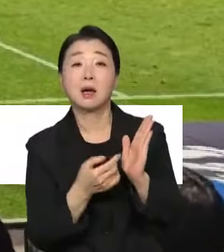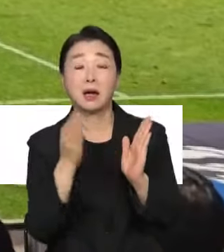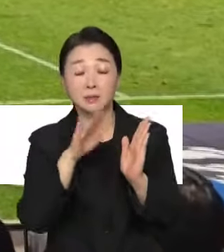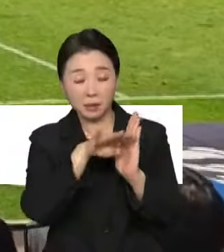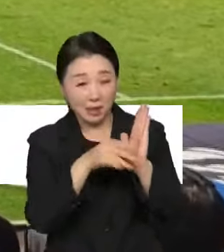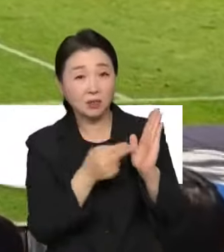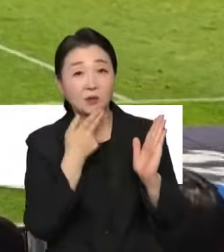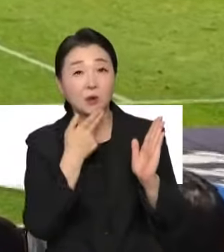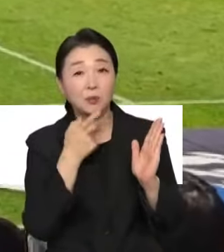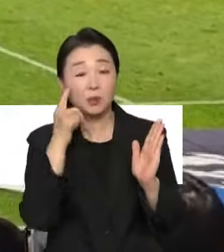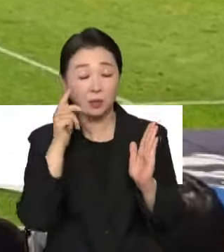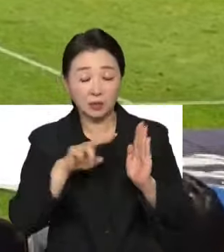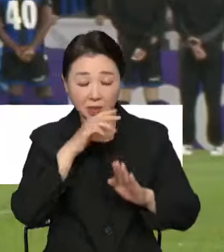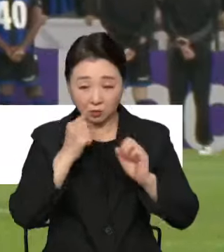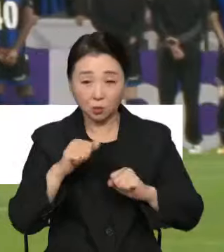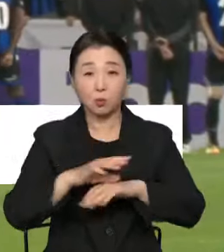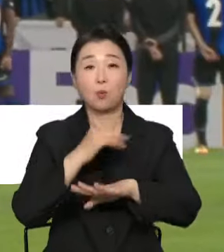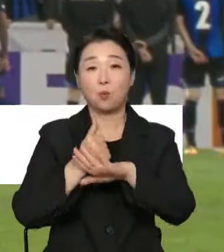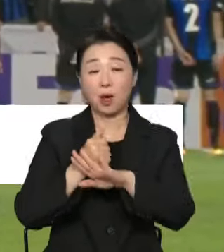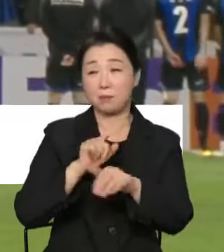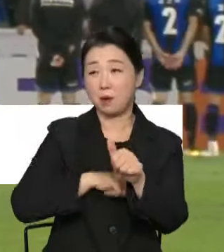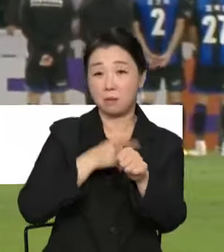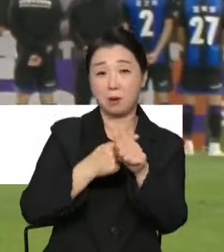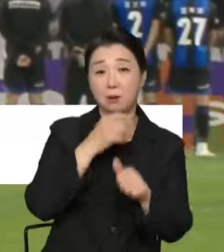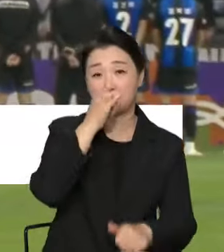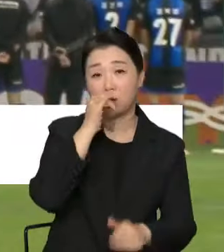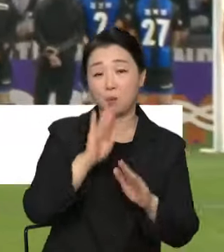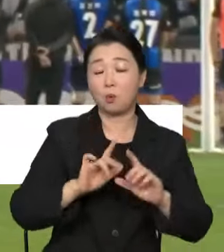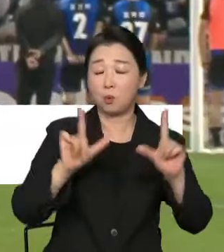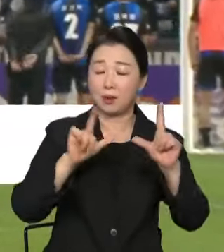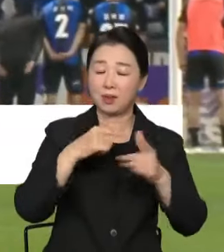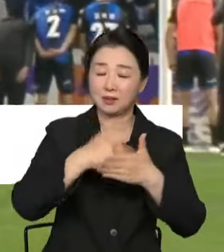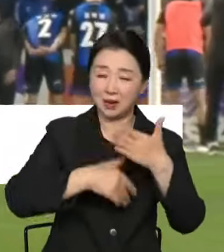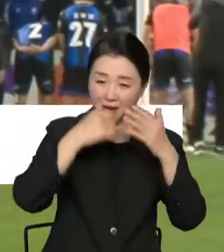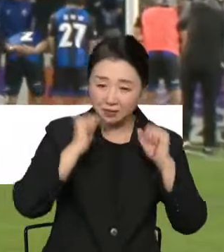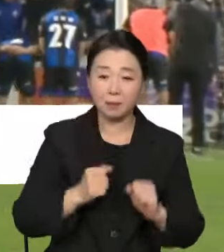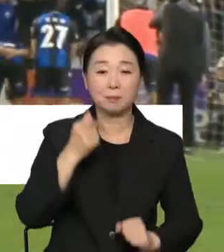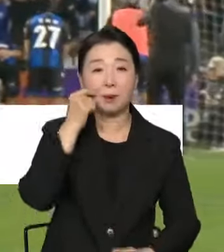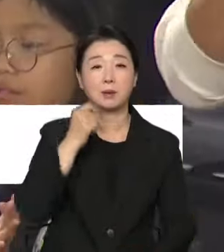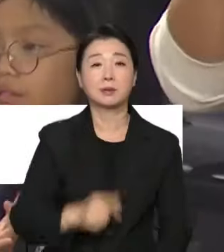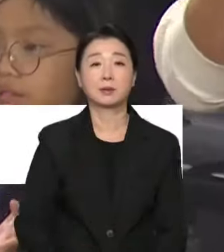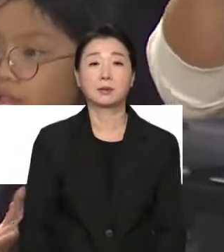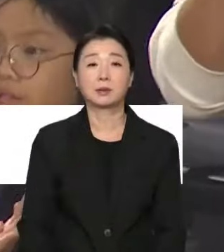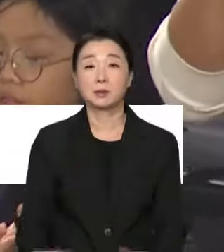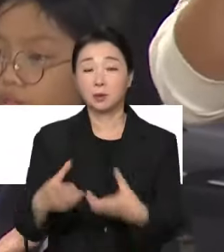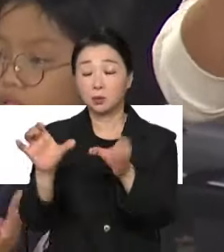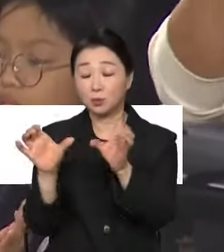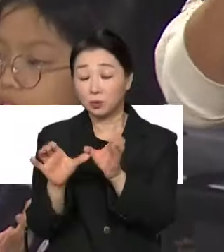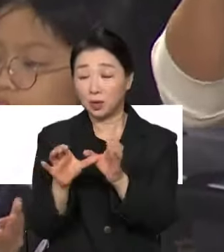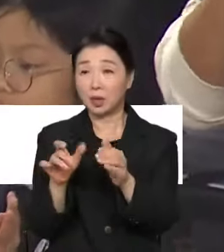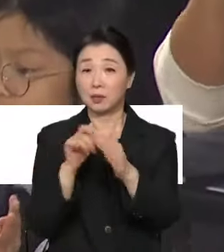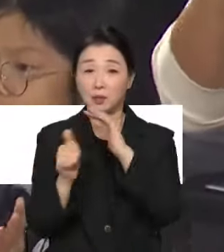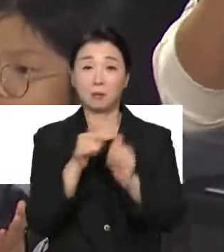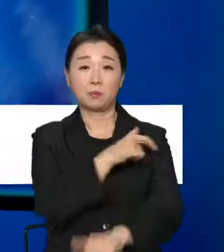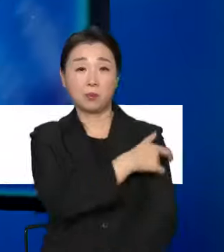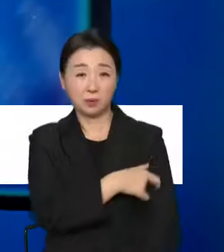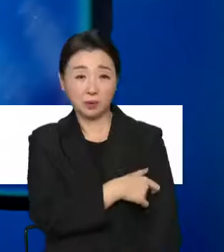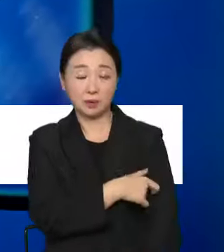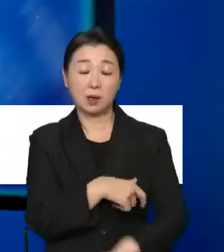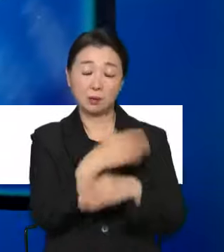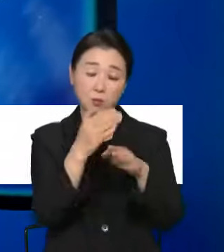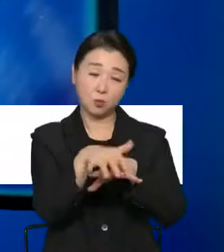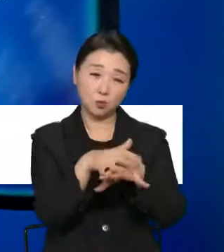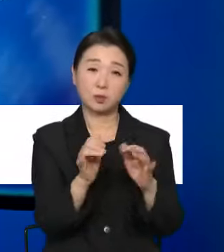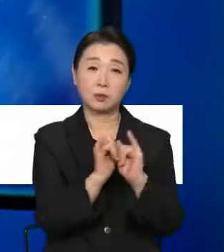않아서 생존이라는 별명이 기도 했는데요 올해는 살아남지 못했습니다 의사를 비롯한 9단의 모든